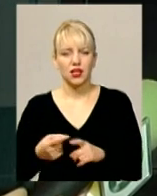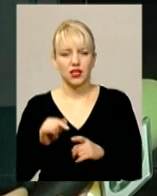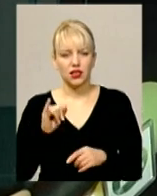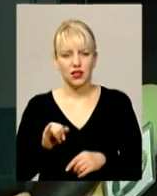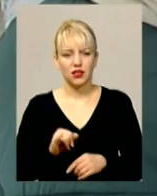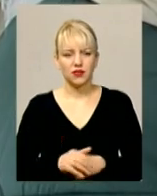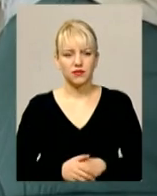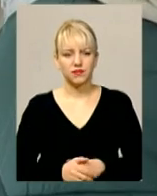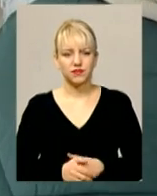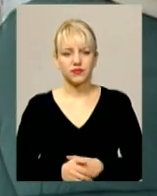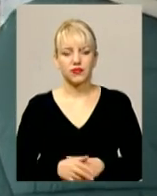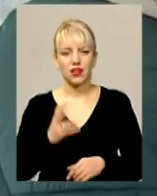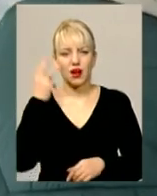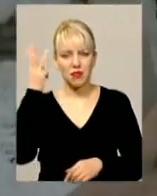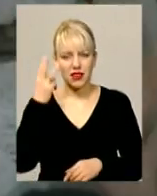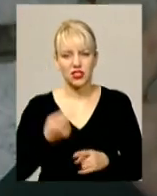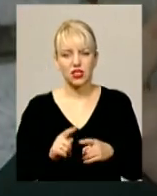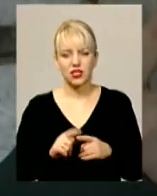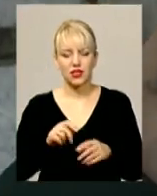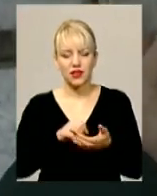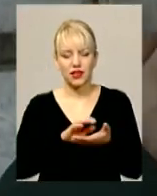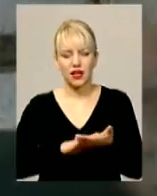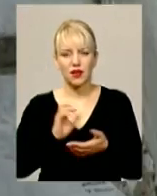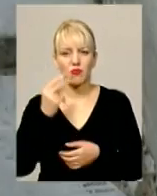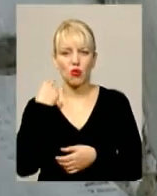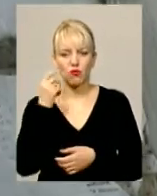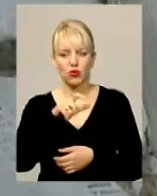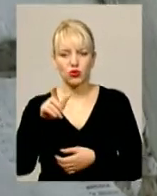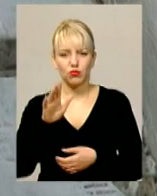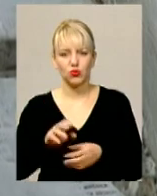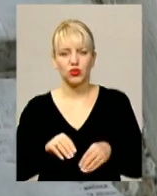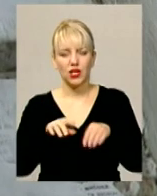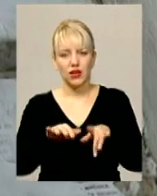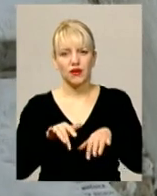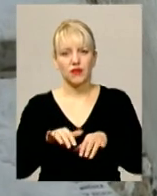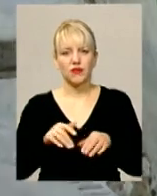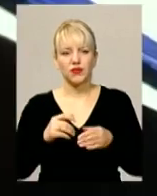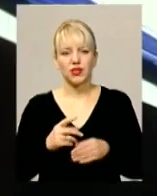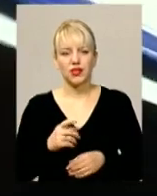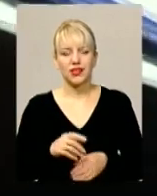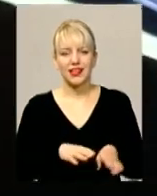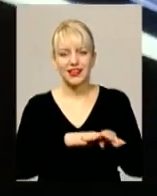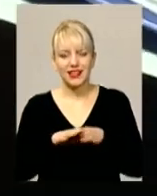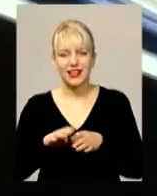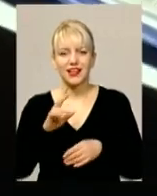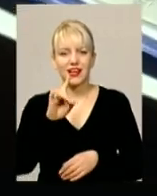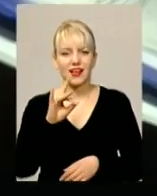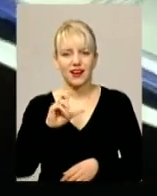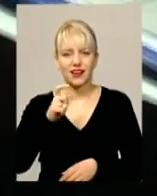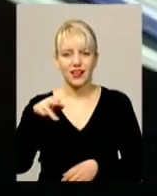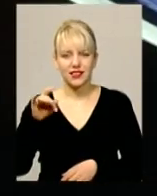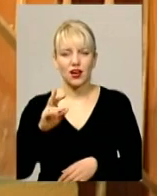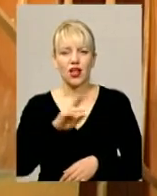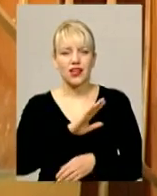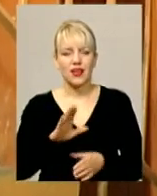про виконавче провадження. На Хмельниччині дані про боржників вноситимуть у єдиний реєстр злісних неплатників аліментів, який має запрацювати до